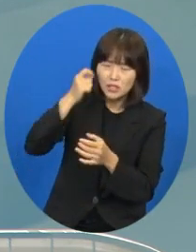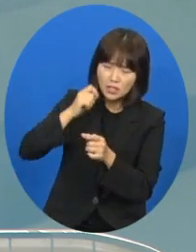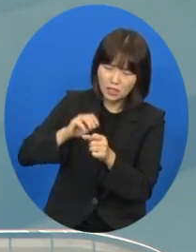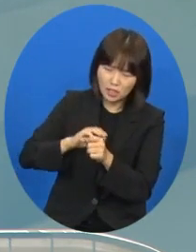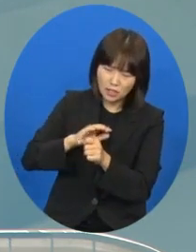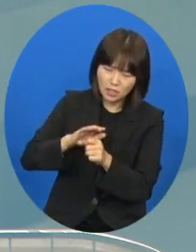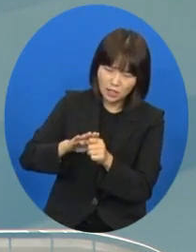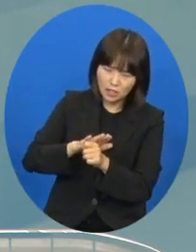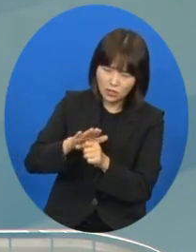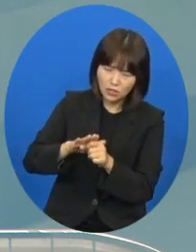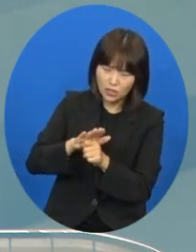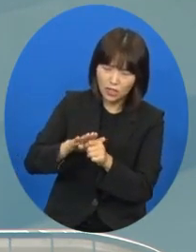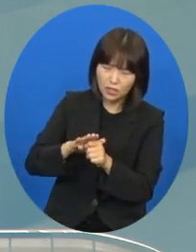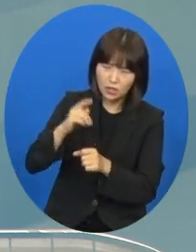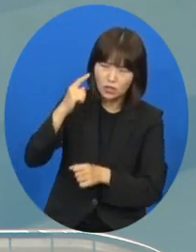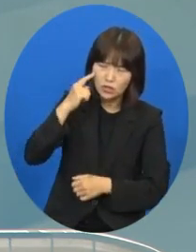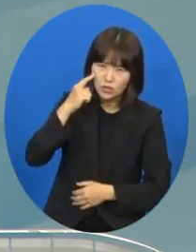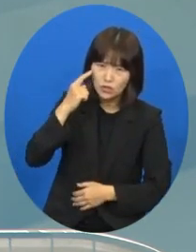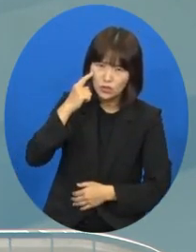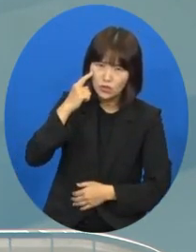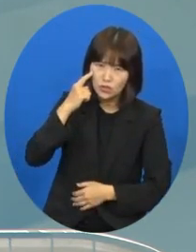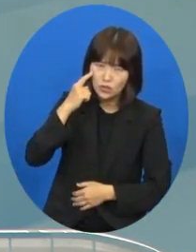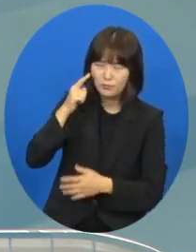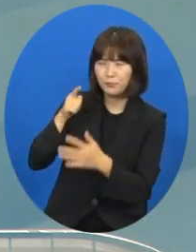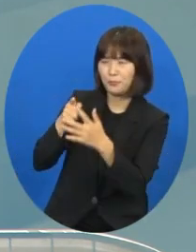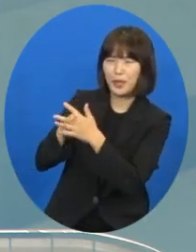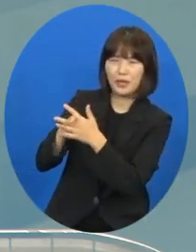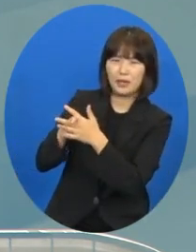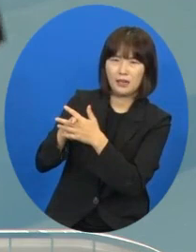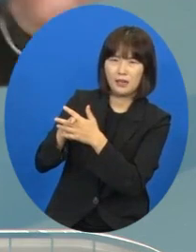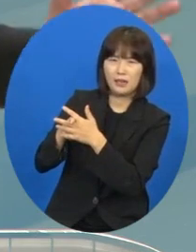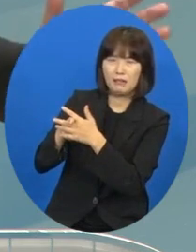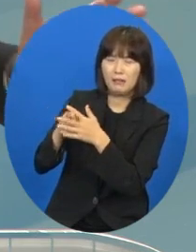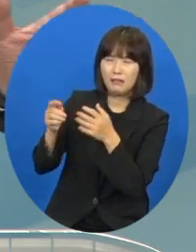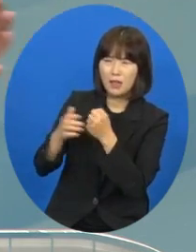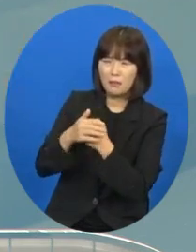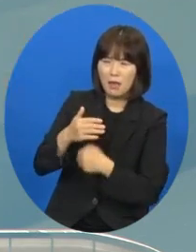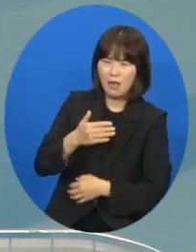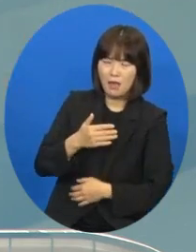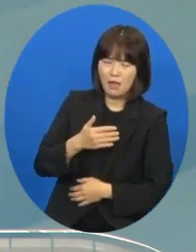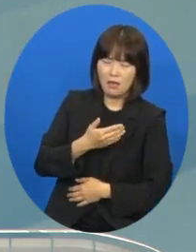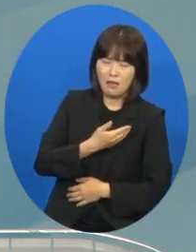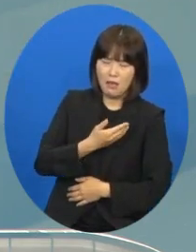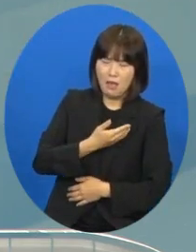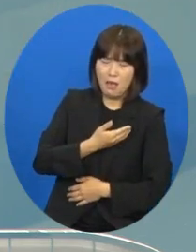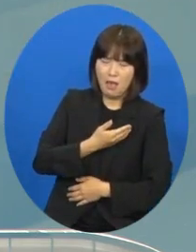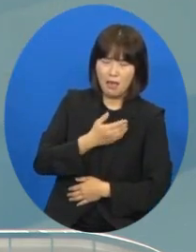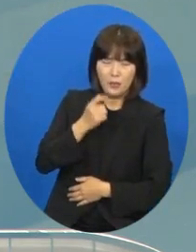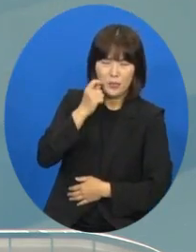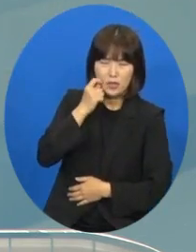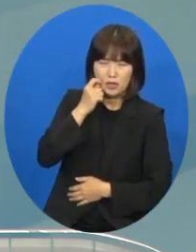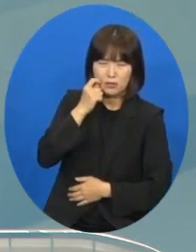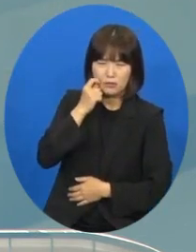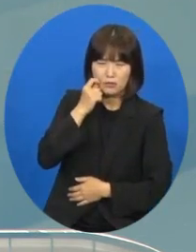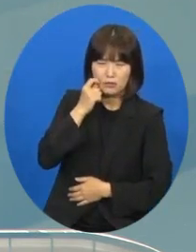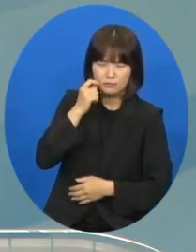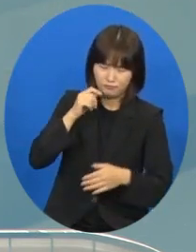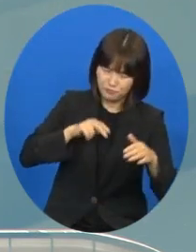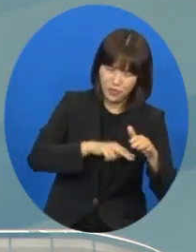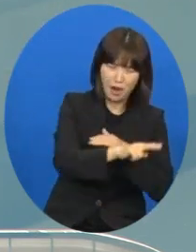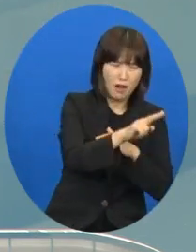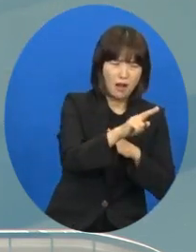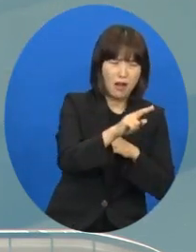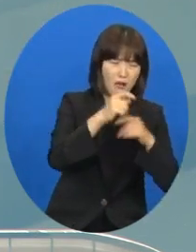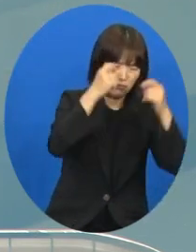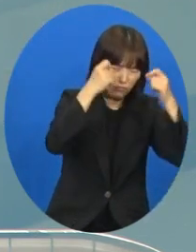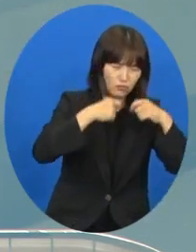그런 눈빛이었을 거예요. 그러니까 못 견디고 그냥 뛰쳐나가서 그리고 통곡을 하고 울었던